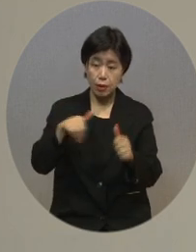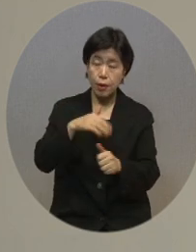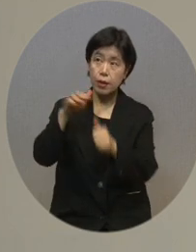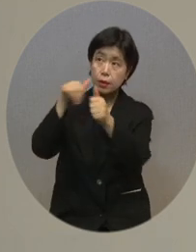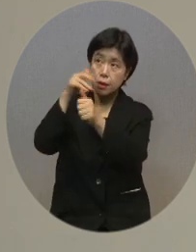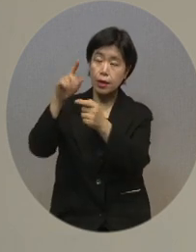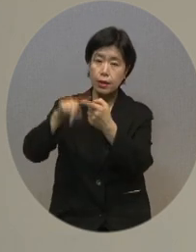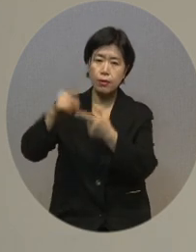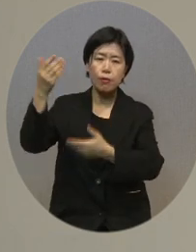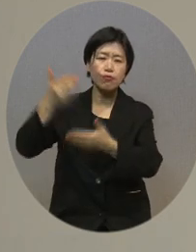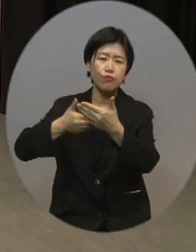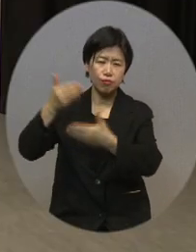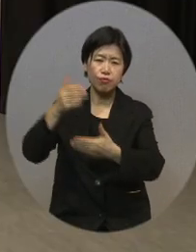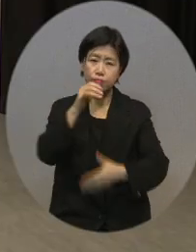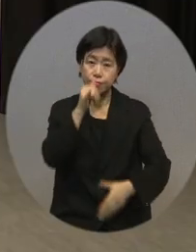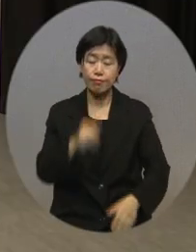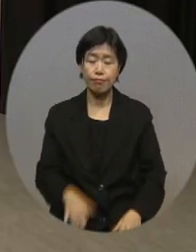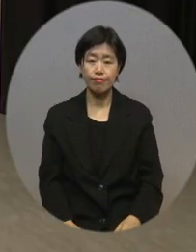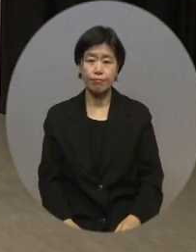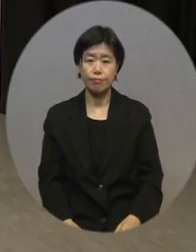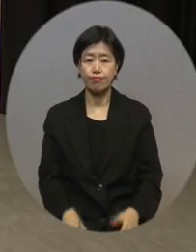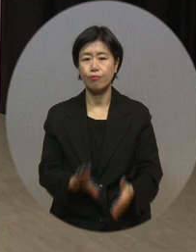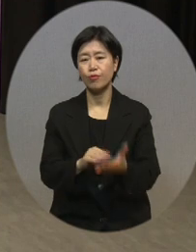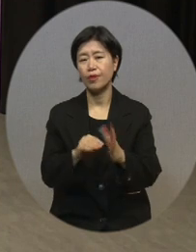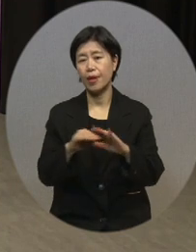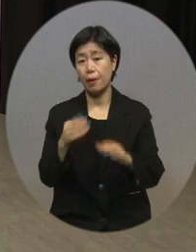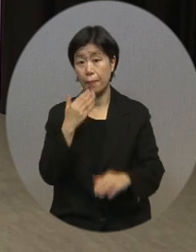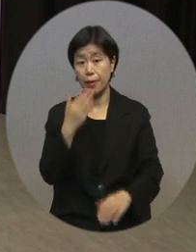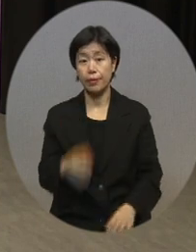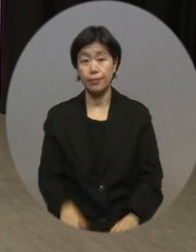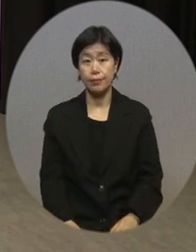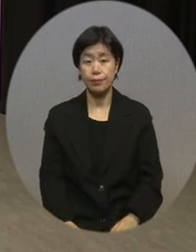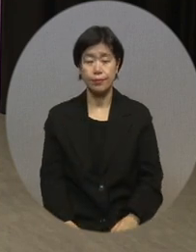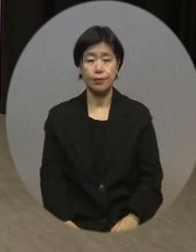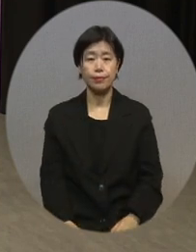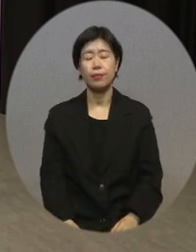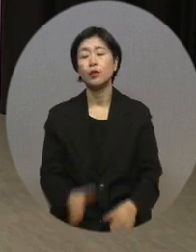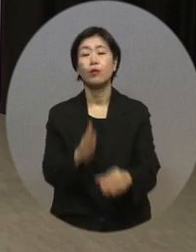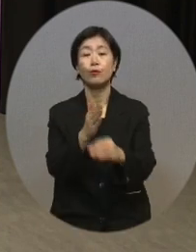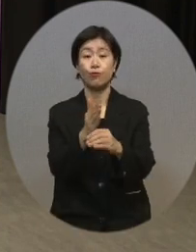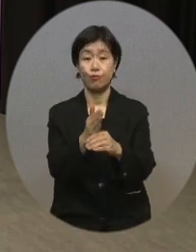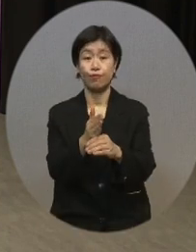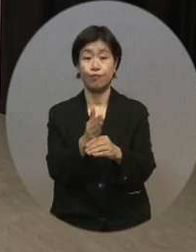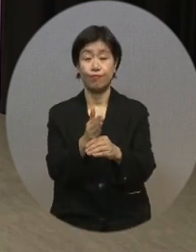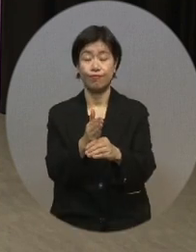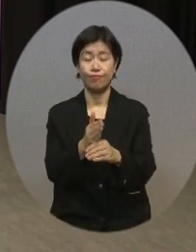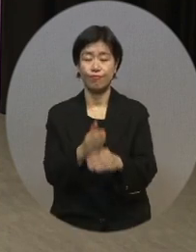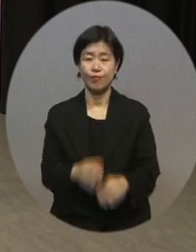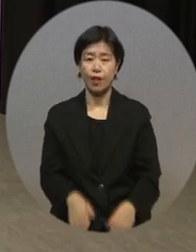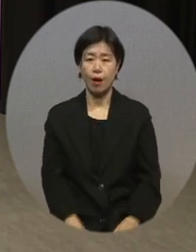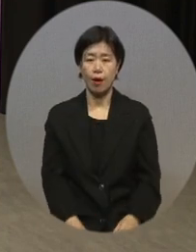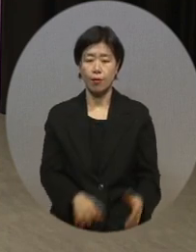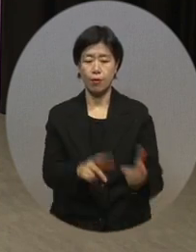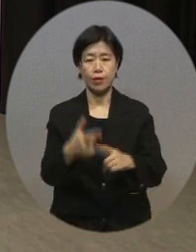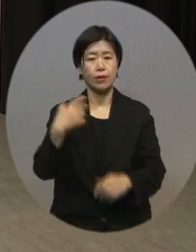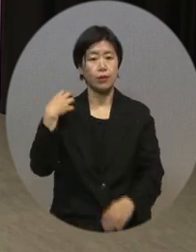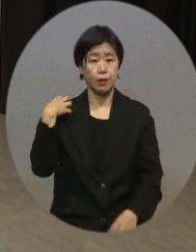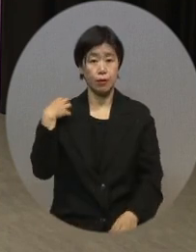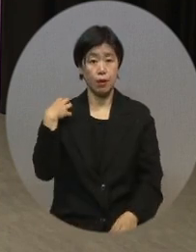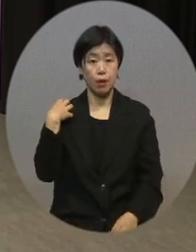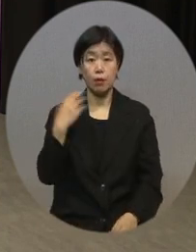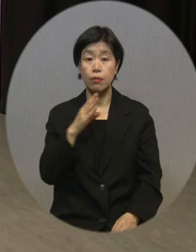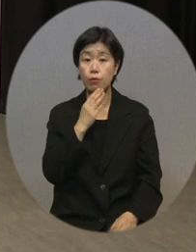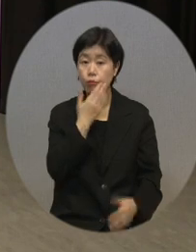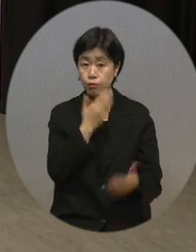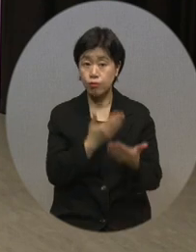풀어나가는 거죠. 예. 중재자의 역할도 상당히 그렇습니다. 큰 역할이 예, 예, 그렇습니다. 아무로 중재할 수는 없는 거거든요.